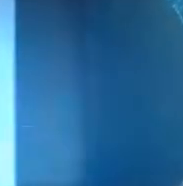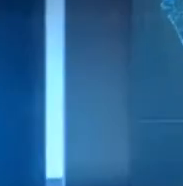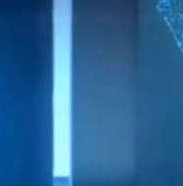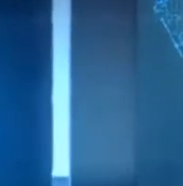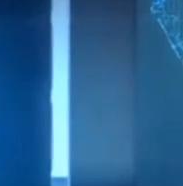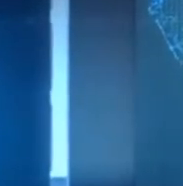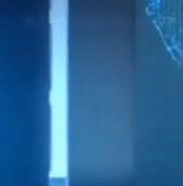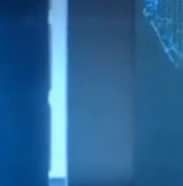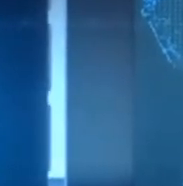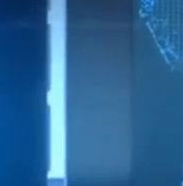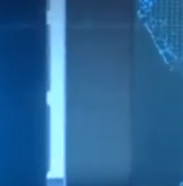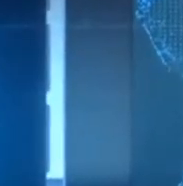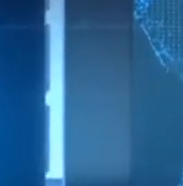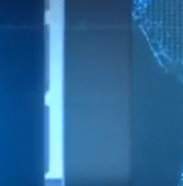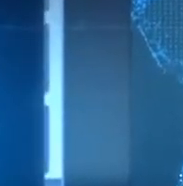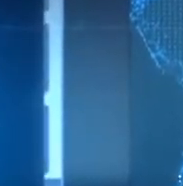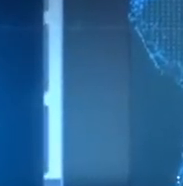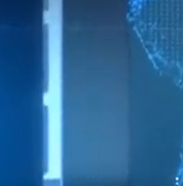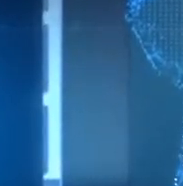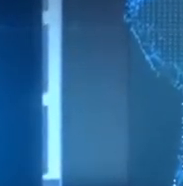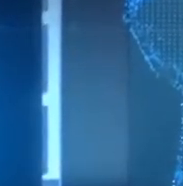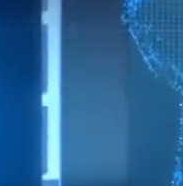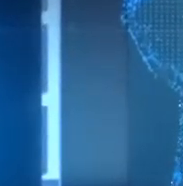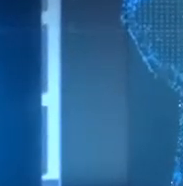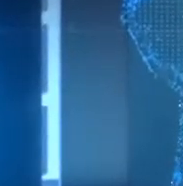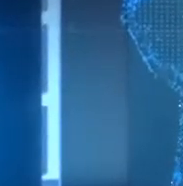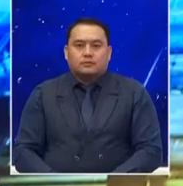Қамжет Мұхамеджан, Абзал Нүсіп, Жетісу арнасы, Талдықорған.